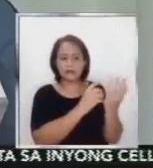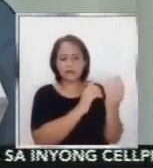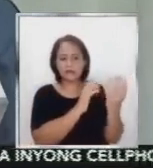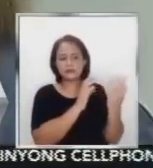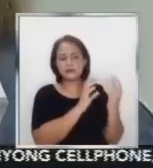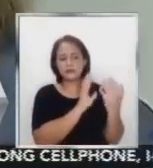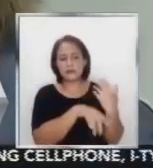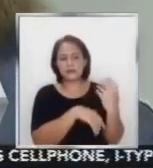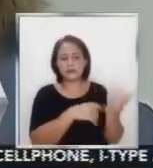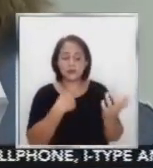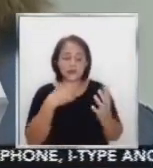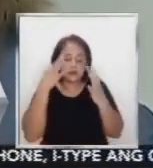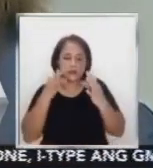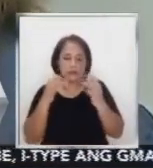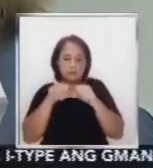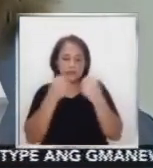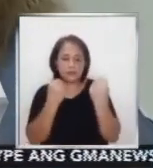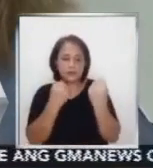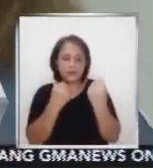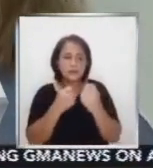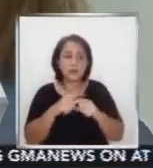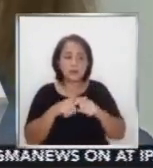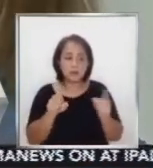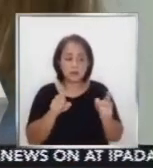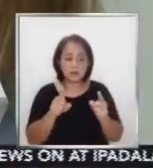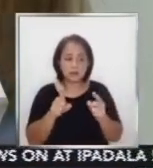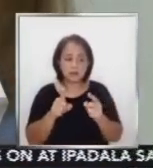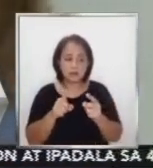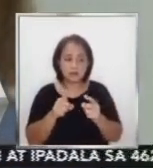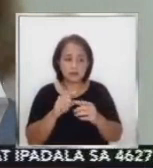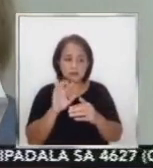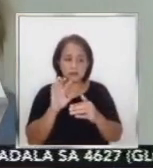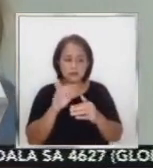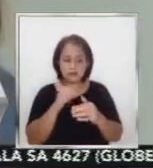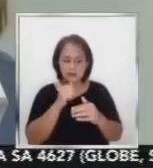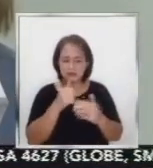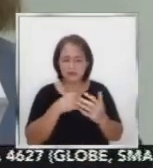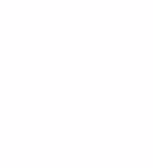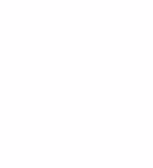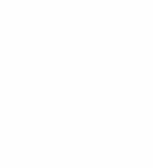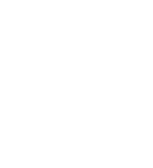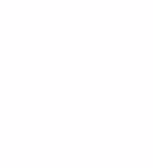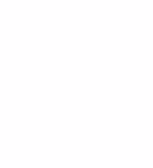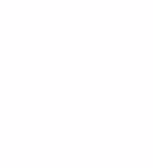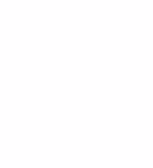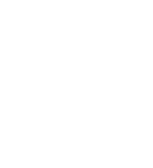ako. Saktan ako, pero hindi totally kasi hindi ko pa naman siya mahal na mahal. Hindi mo siya mahal sobra.